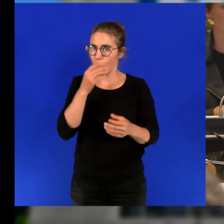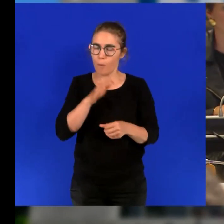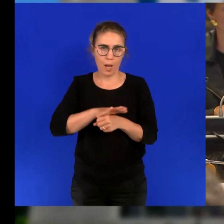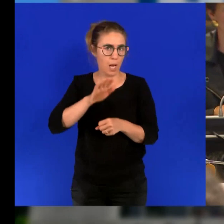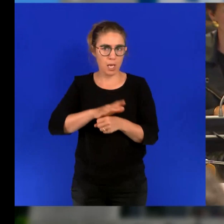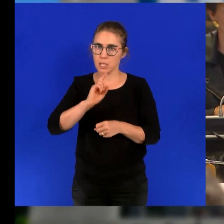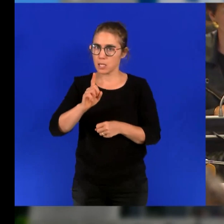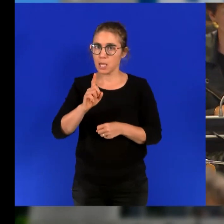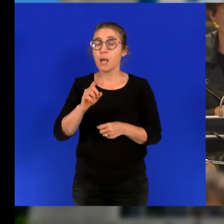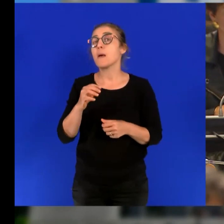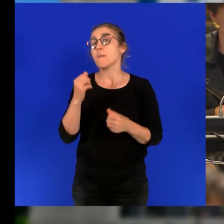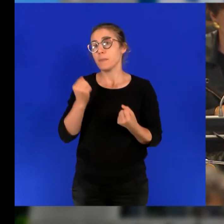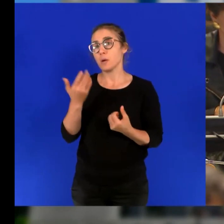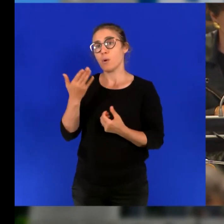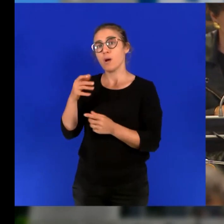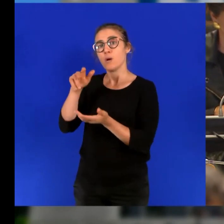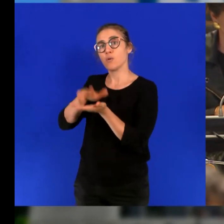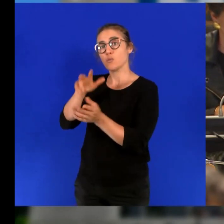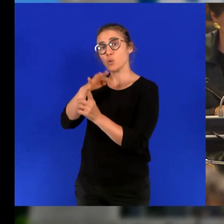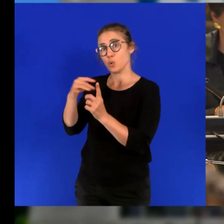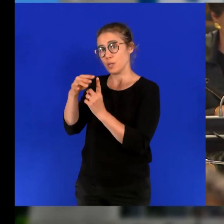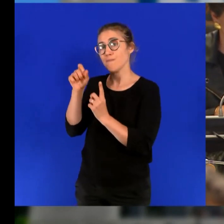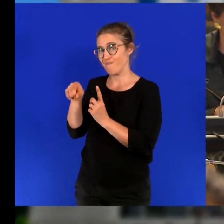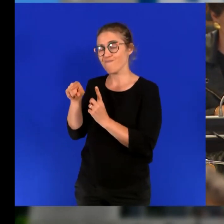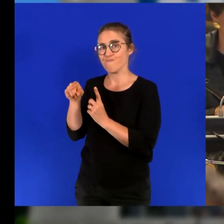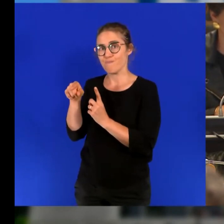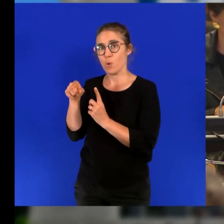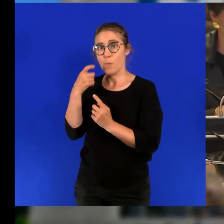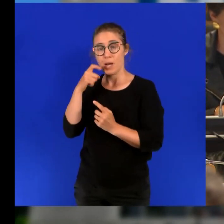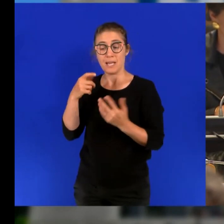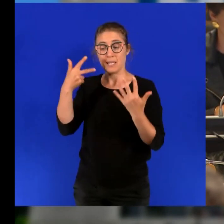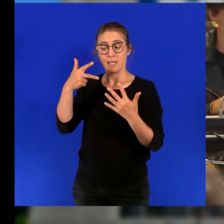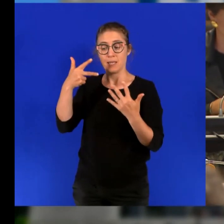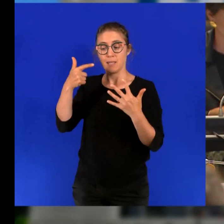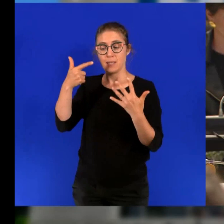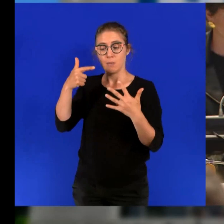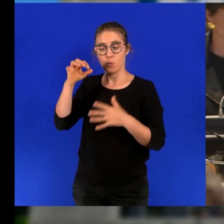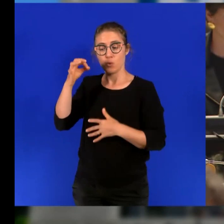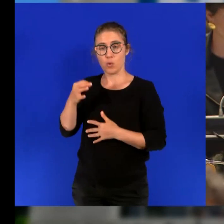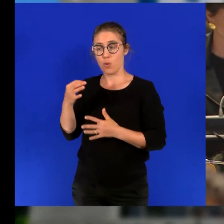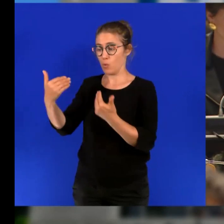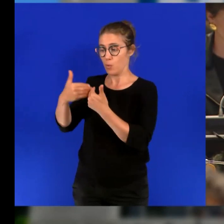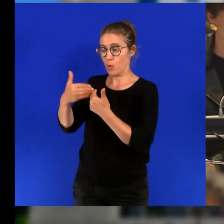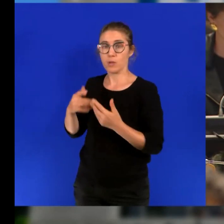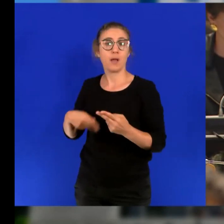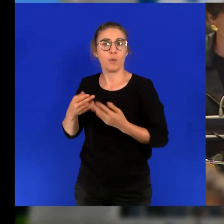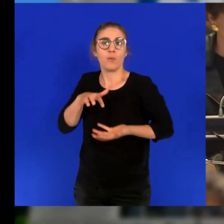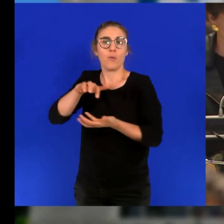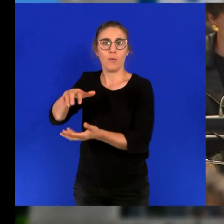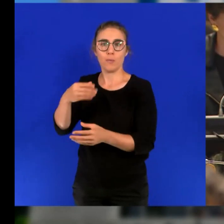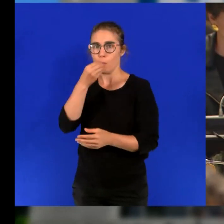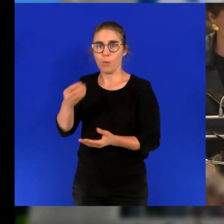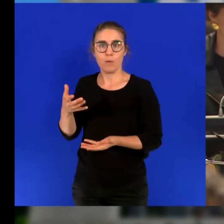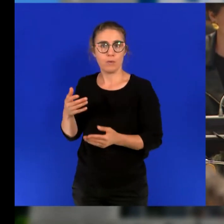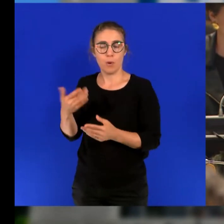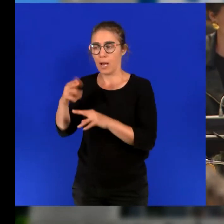plus particulièrement le logement social, où on constate que seuls 17% des demandes connaissent une réponse positive.